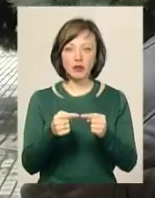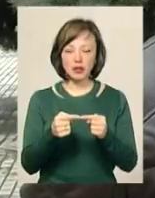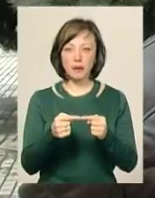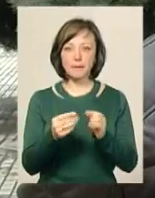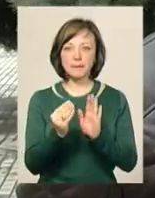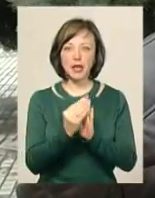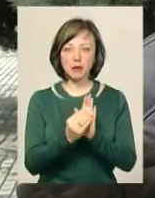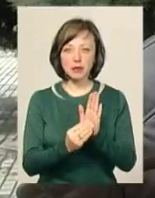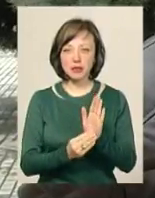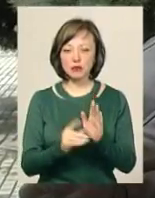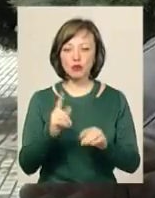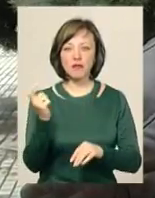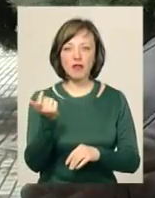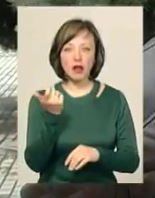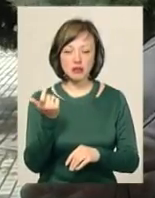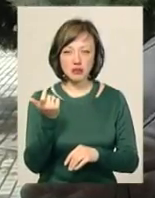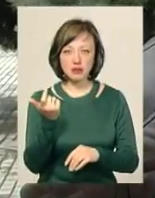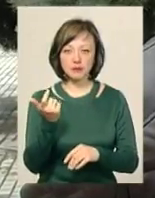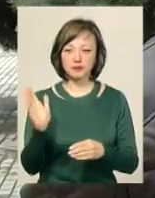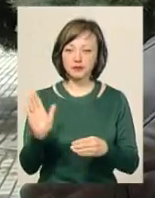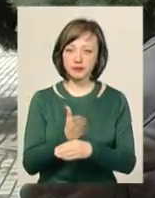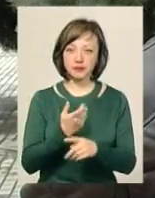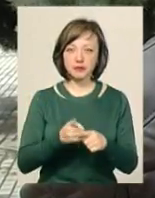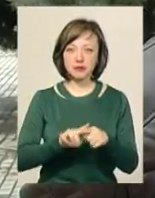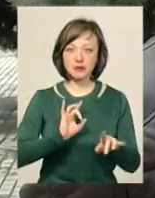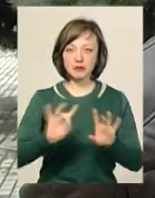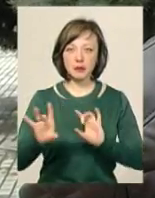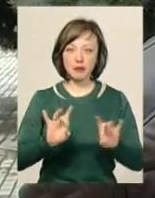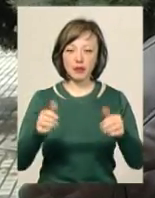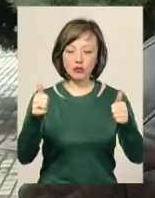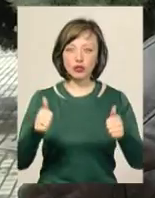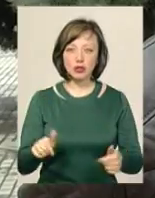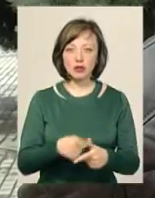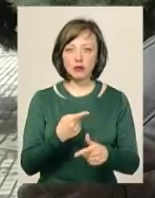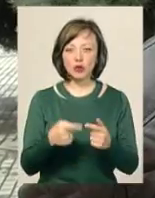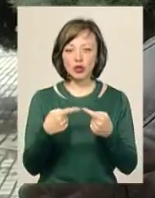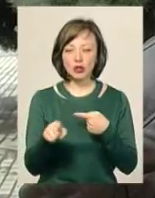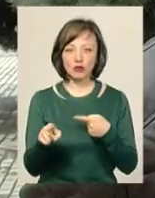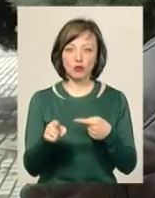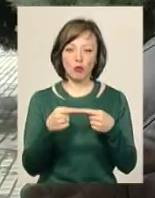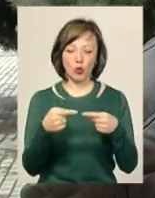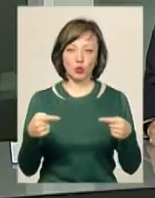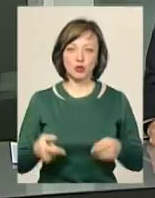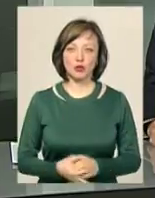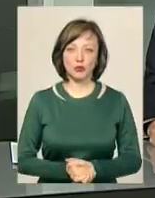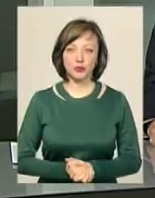аби власники демонтували ці рекламні щити чи іншу якусь продукцію.